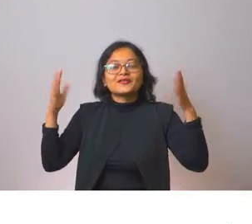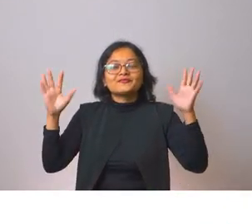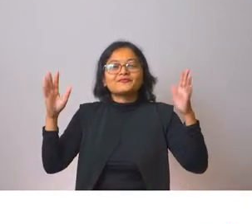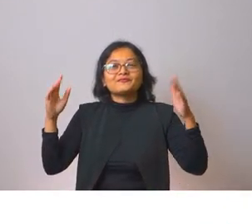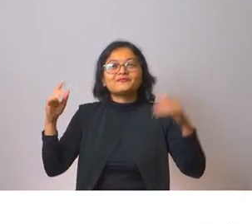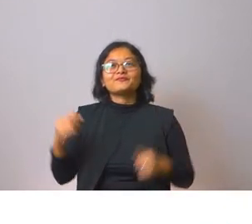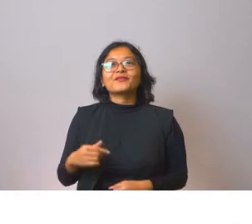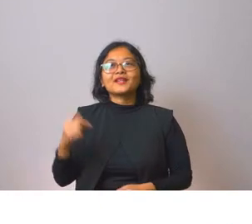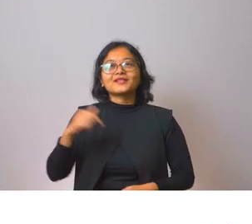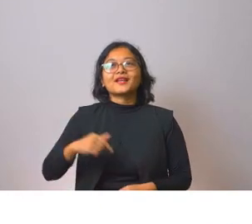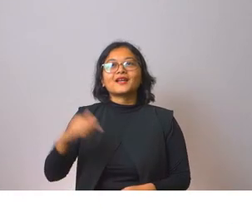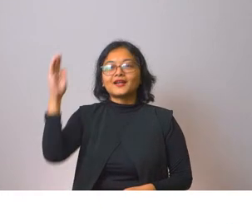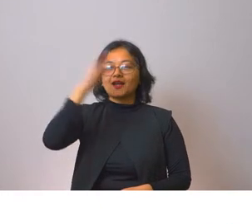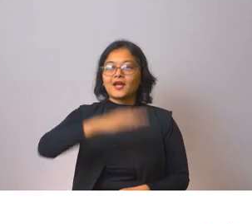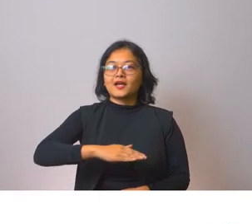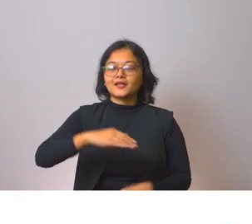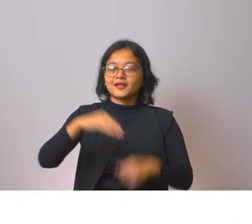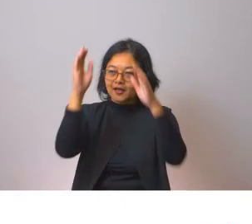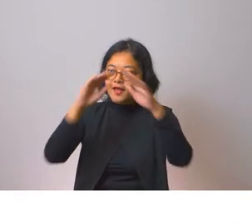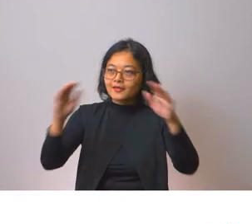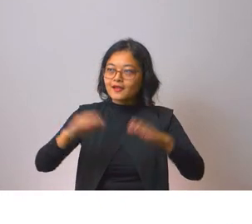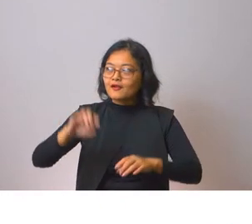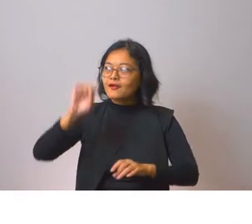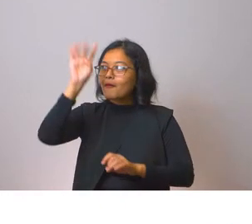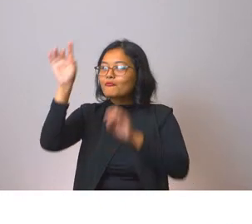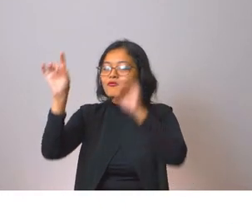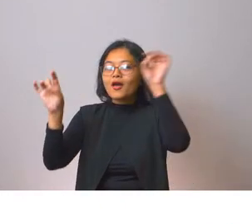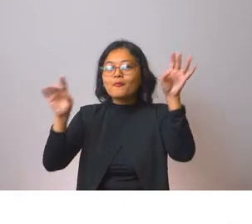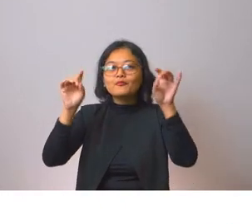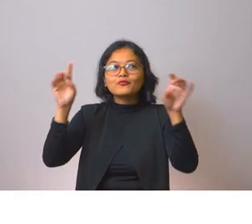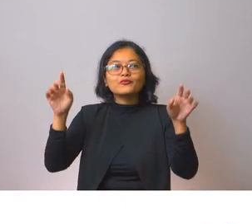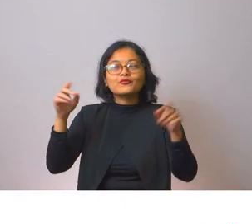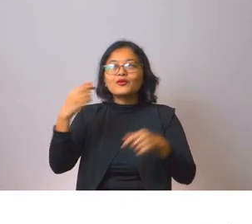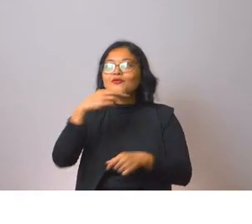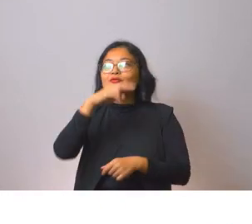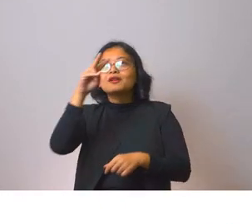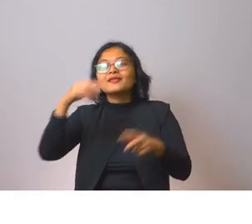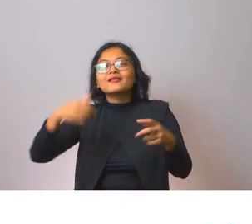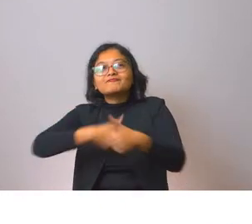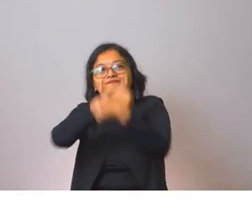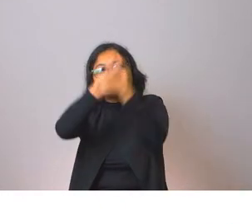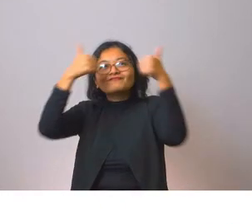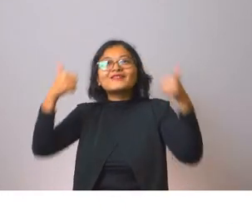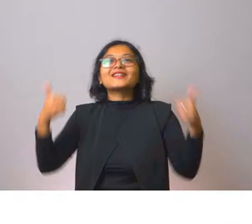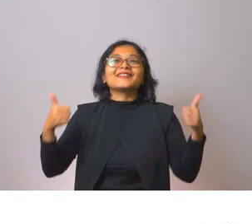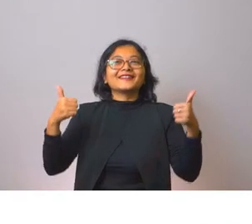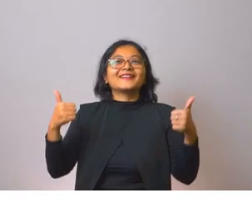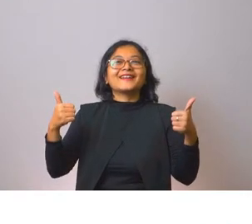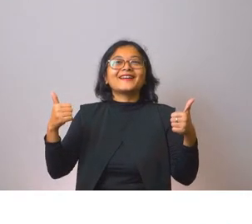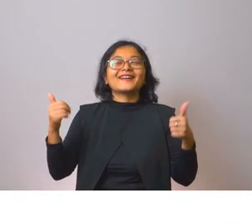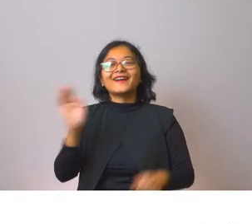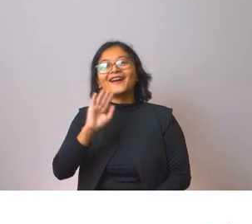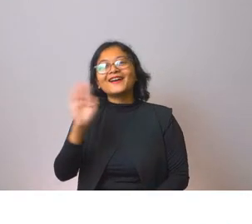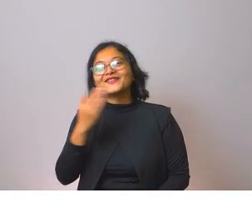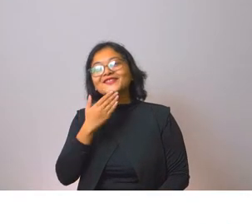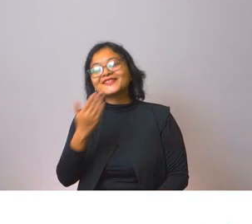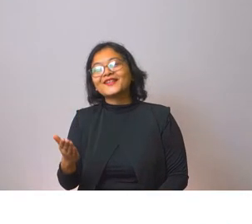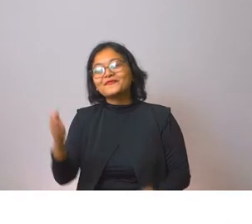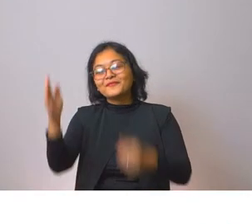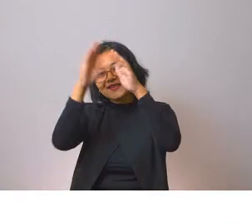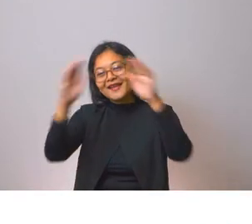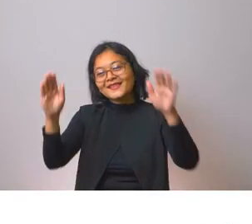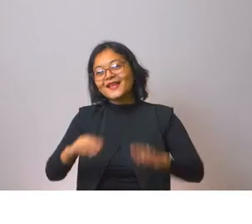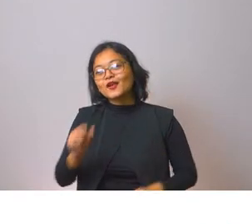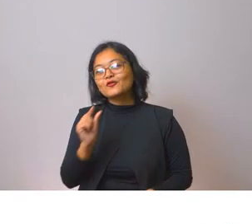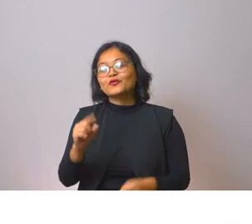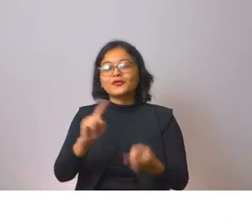banyak dan hiasan Natal yang indah, ada kue-kue juga loh. Selamat Natal untuk teman-teman